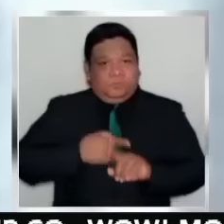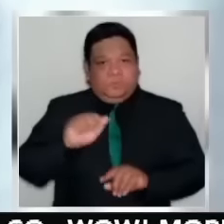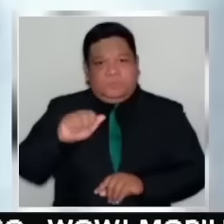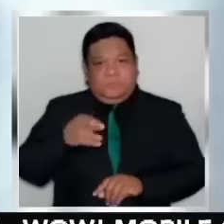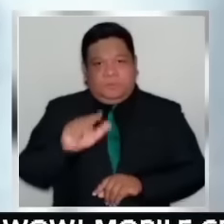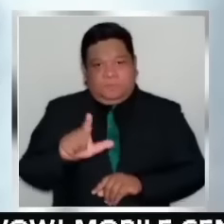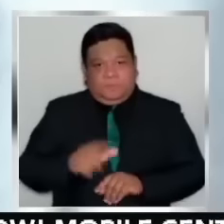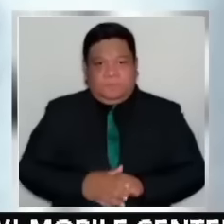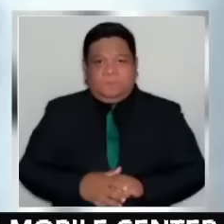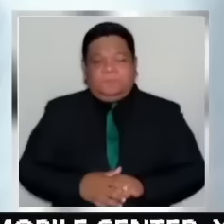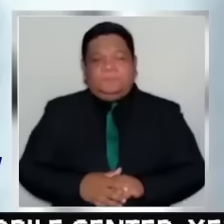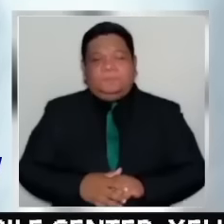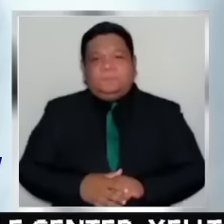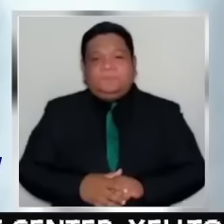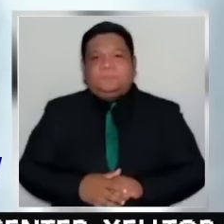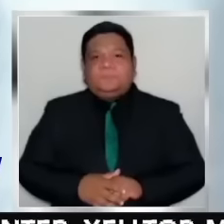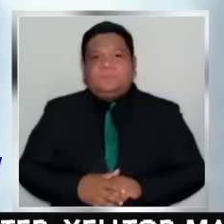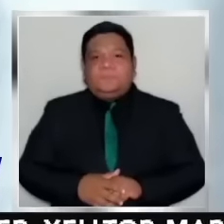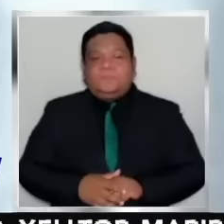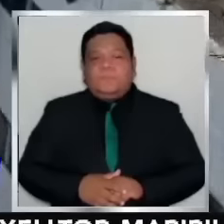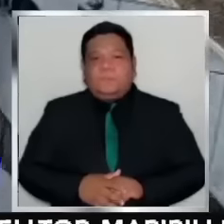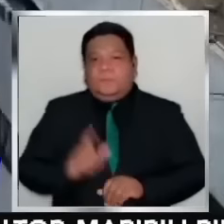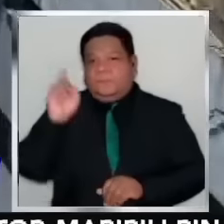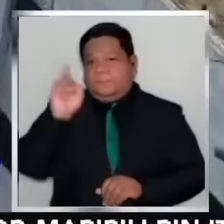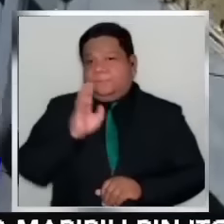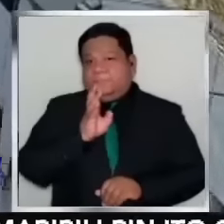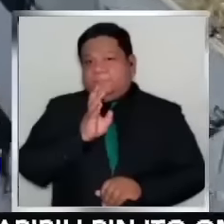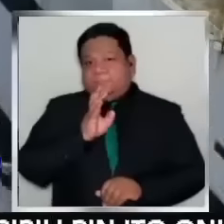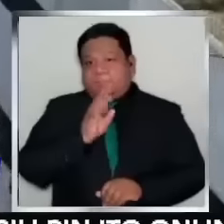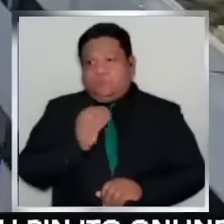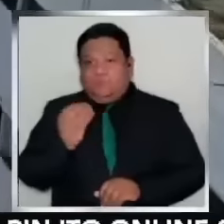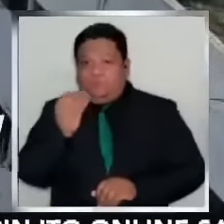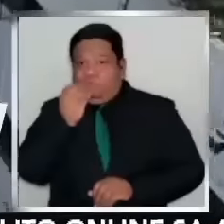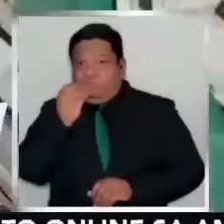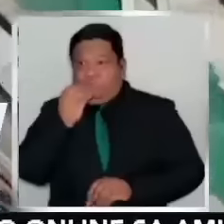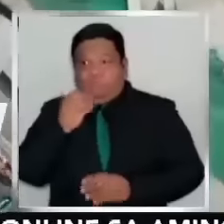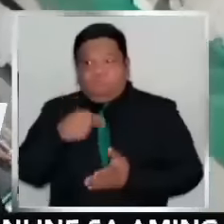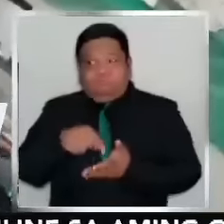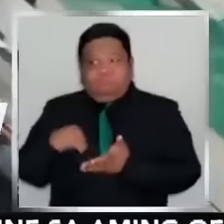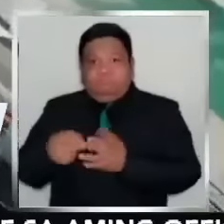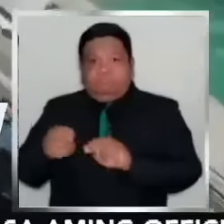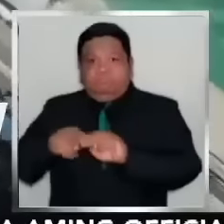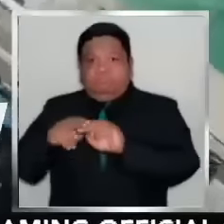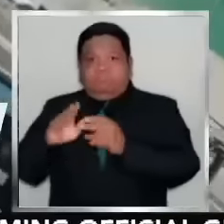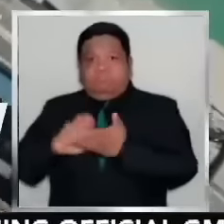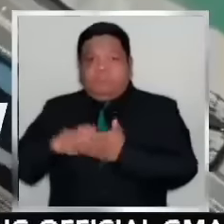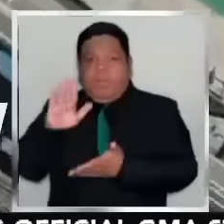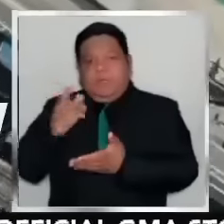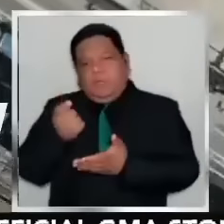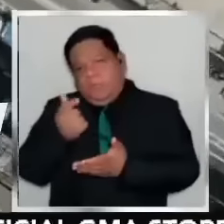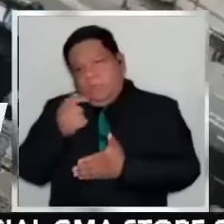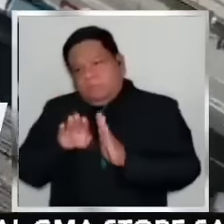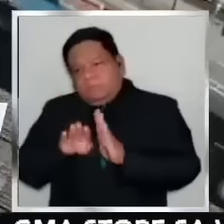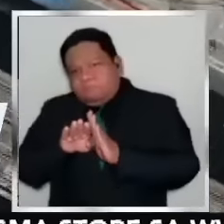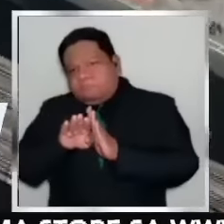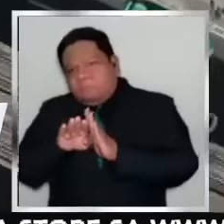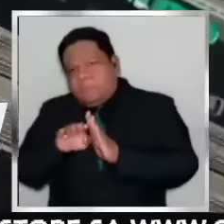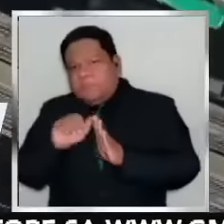ng pagbaba talaga sa food inflation. Ang pangalawa na nag-contribute yung nasa